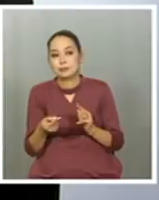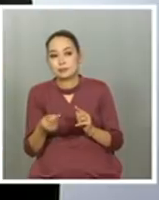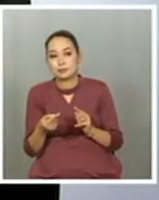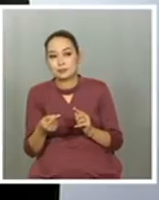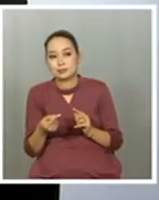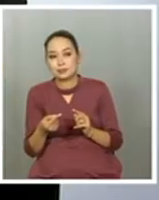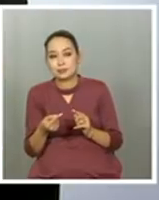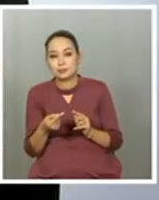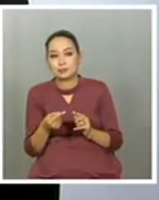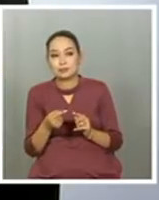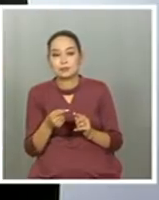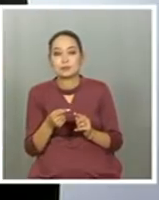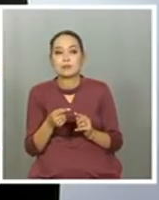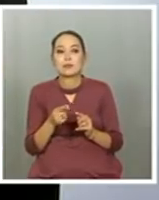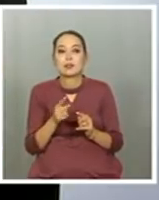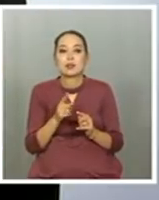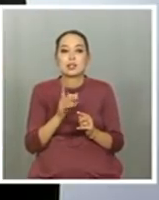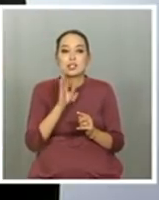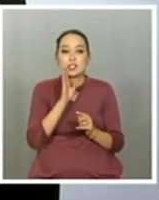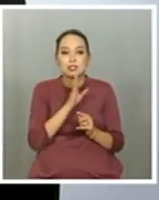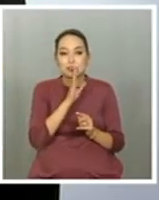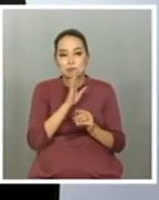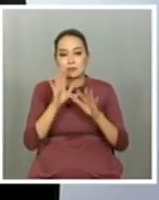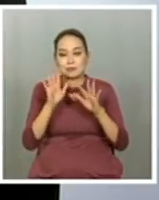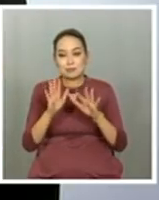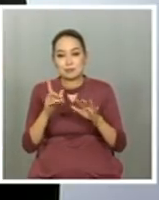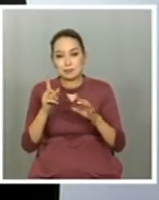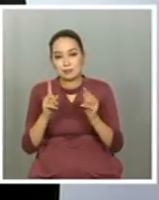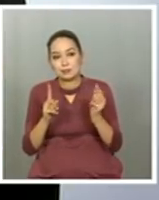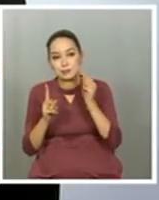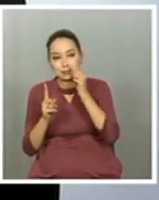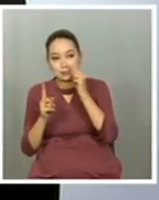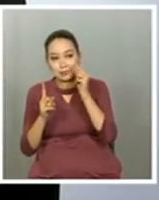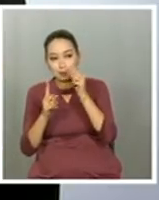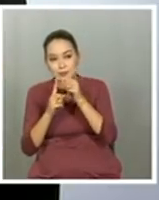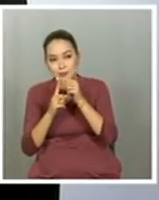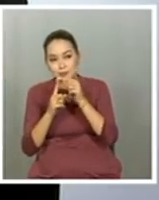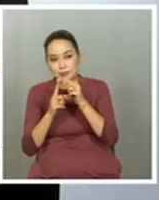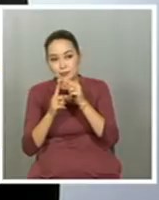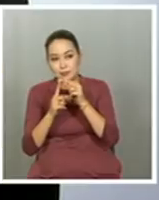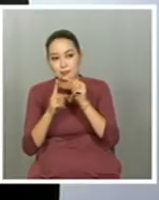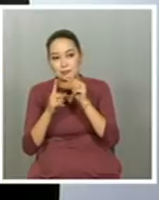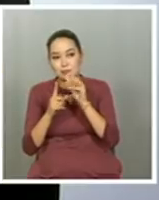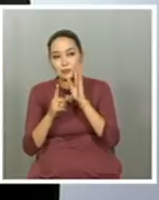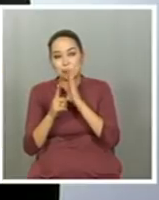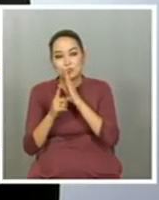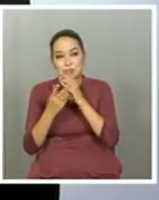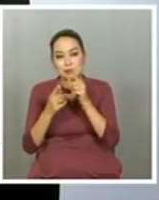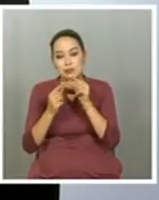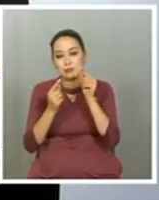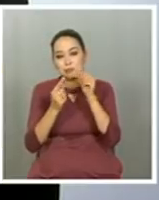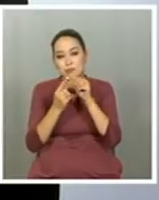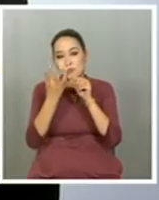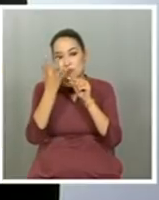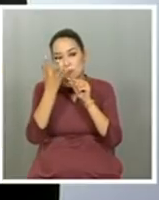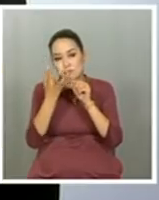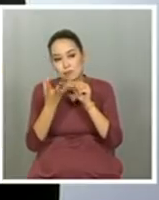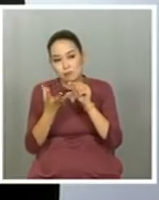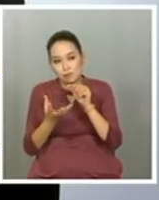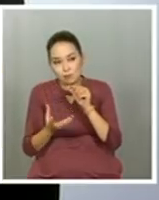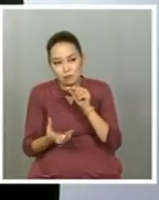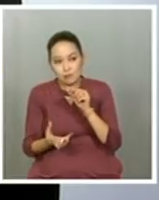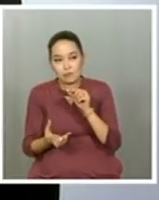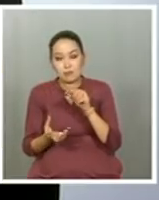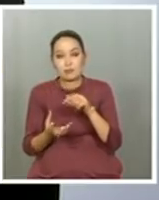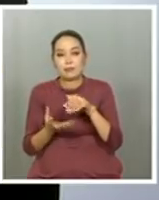аналық аузына түсіп, тозаң жарылып, оның аналық мойны арқылы қозғала отырып, екі